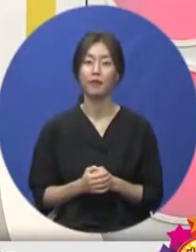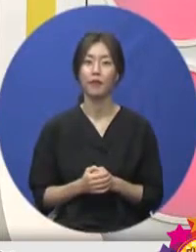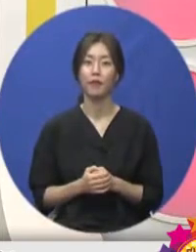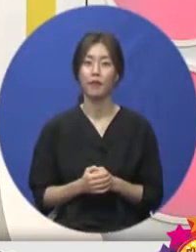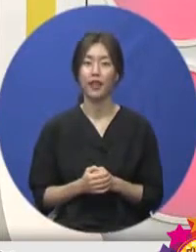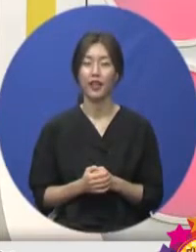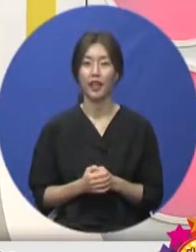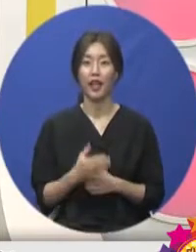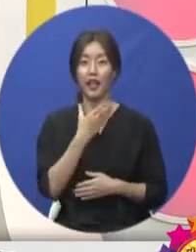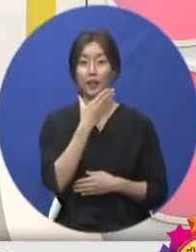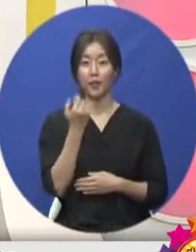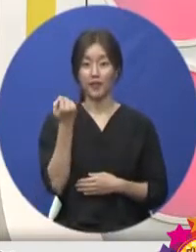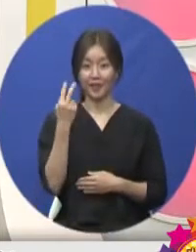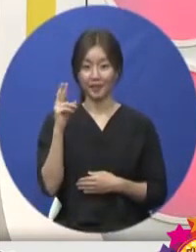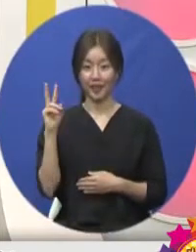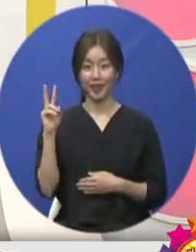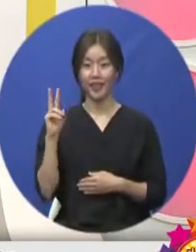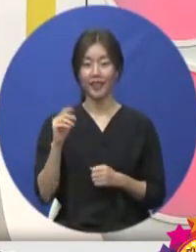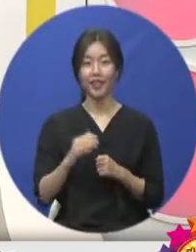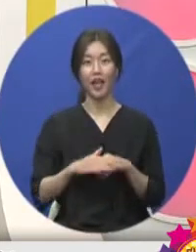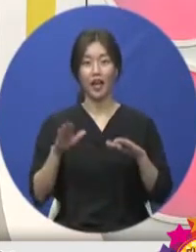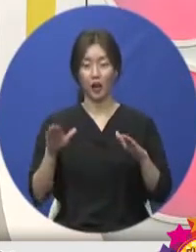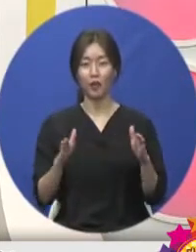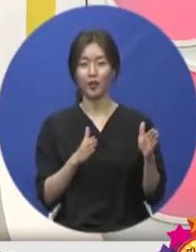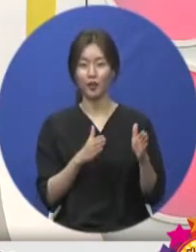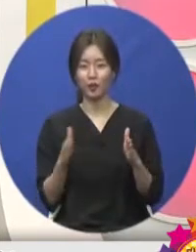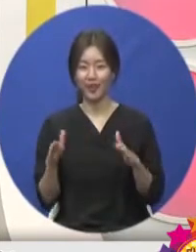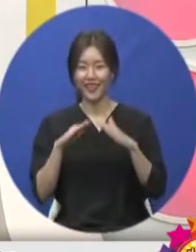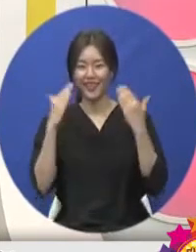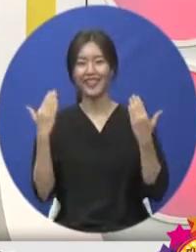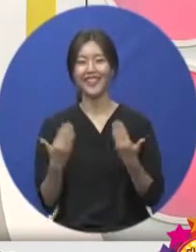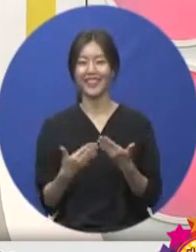자, 복지TV 오늘 준비한 순서는